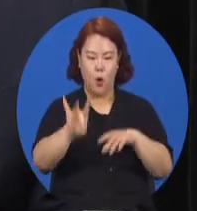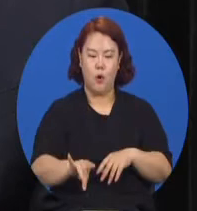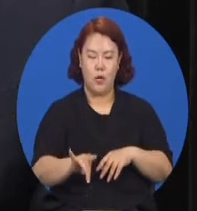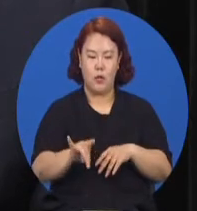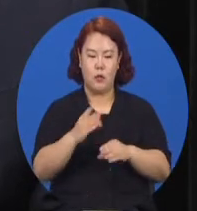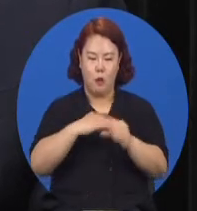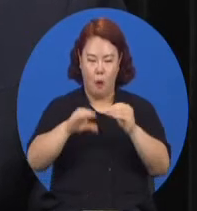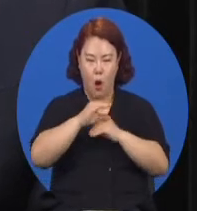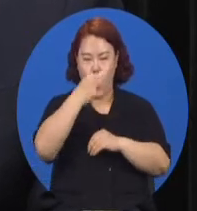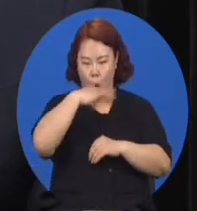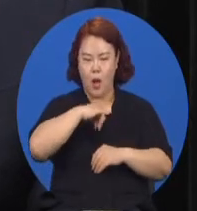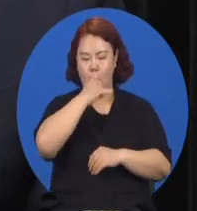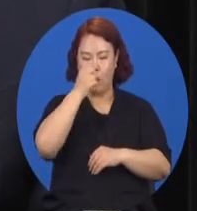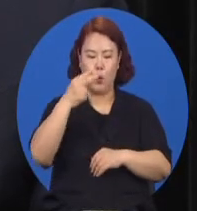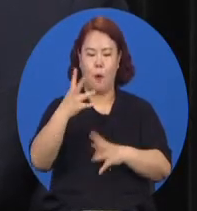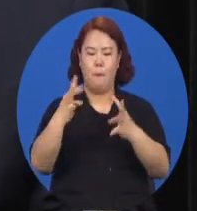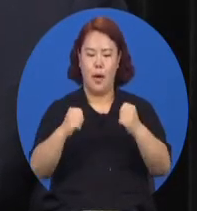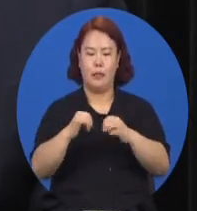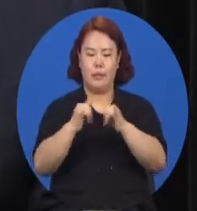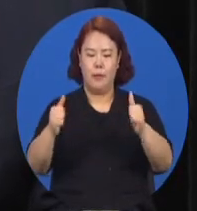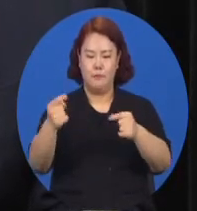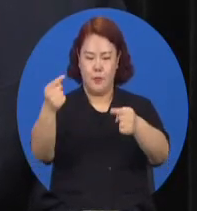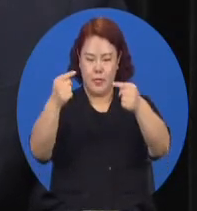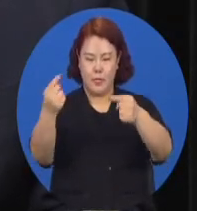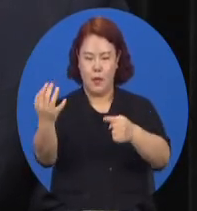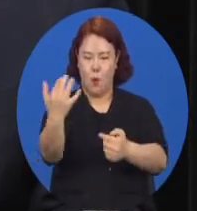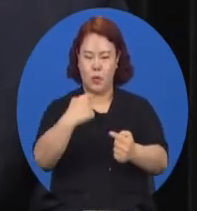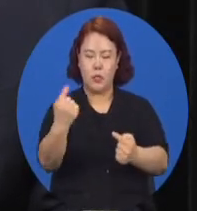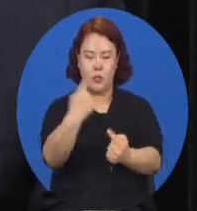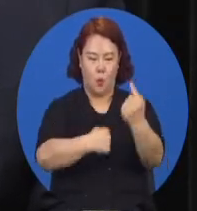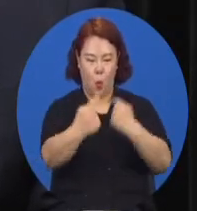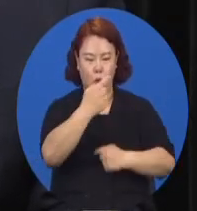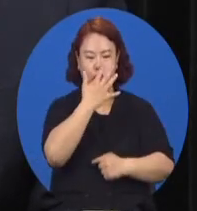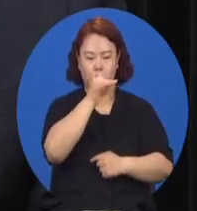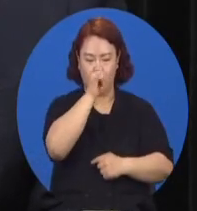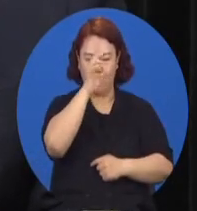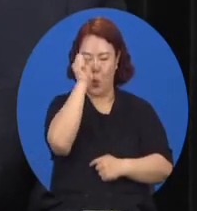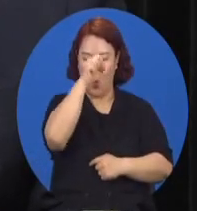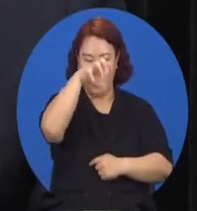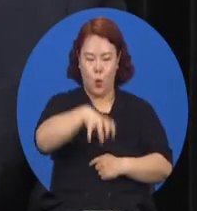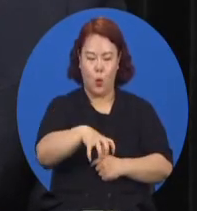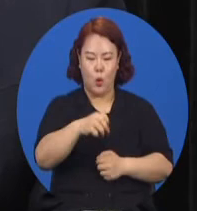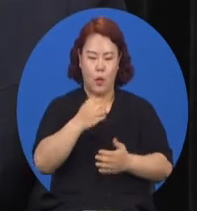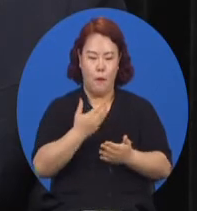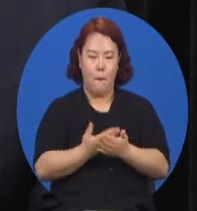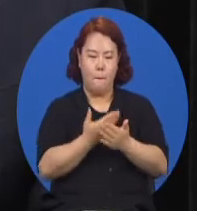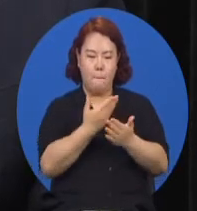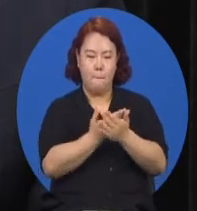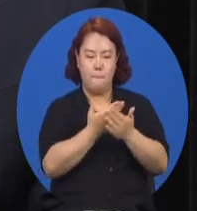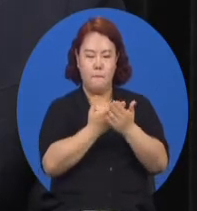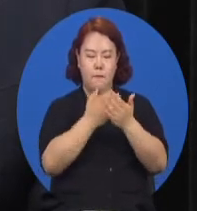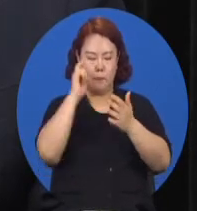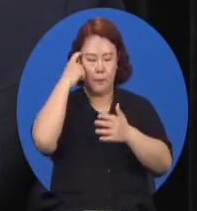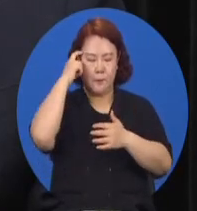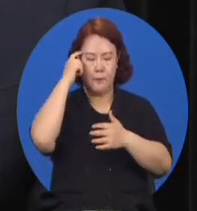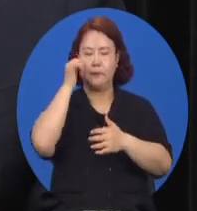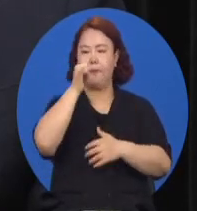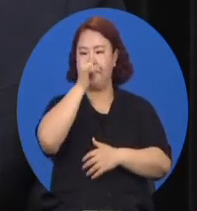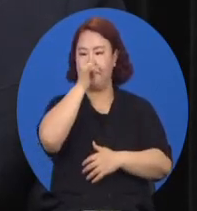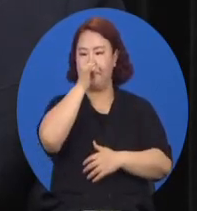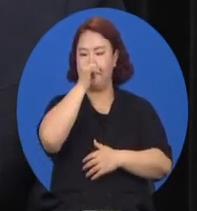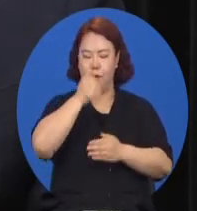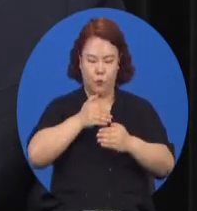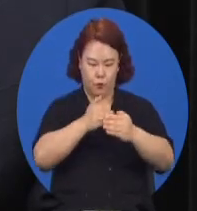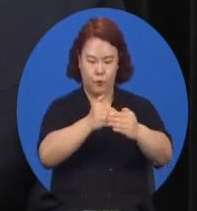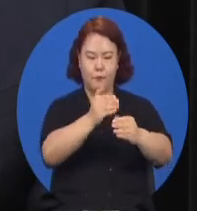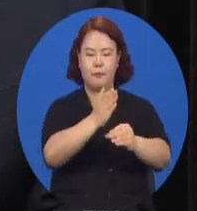효과를 나타내고 많은 사람들이 찾아올 수 있는 하나의 명소로서 아마 활성화될 것이라고 생각을 하고